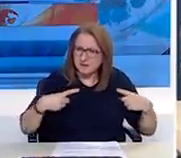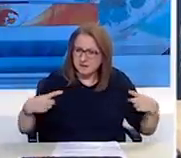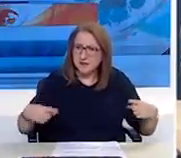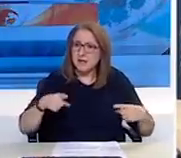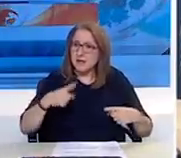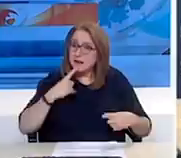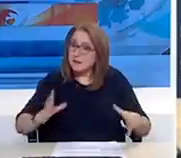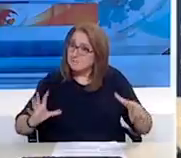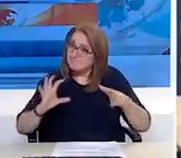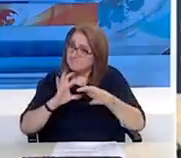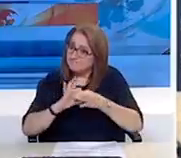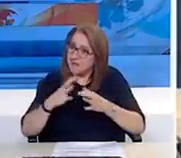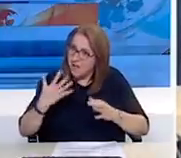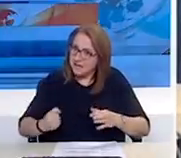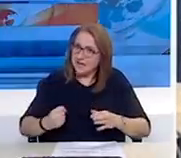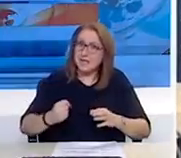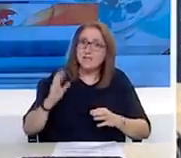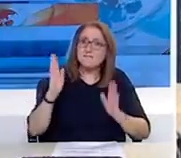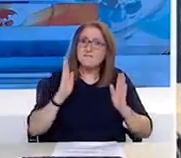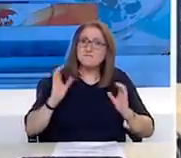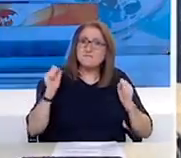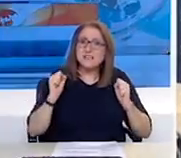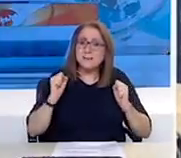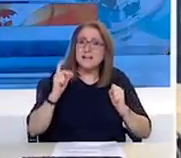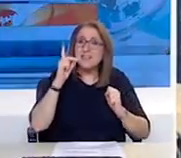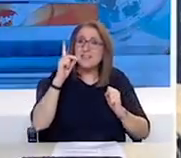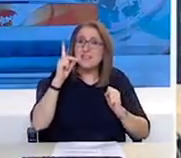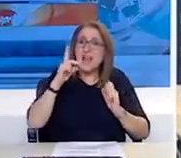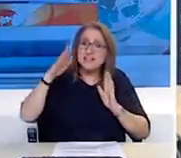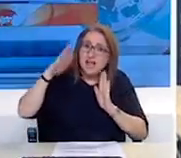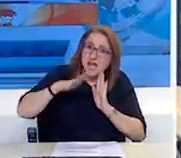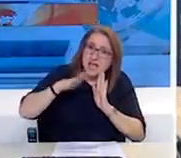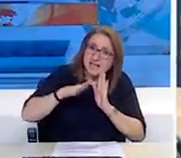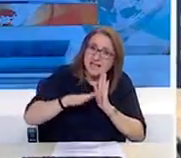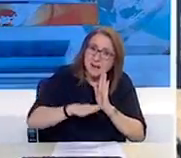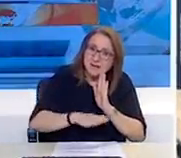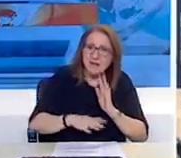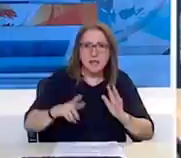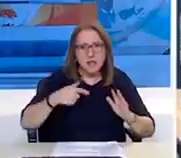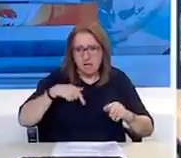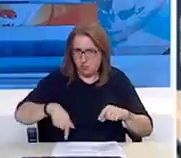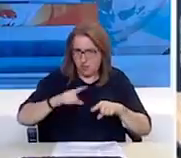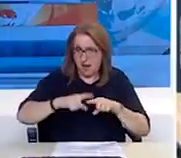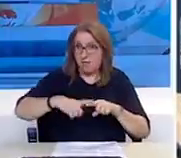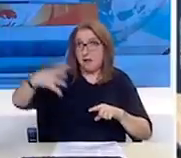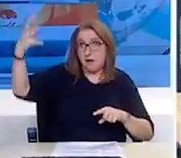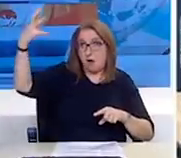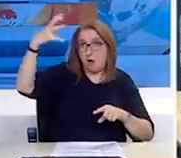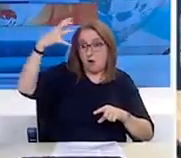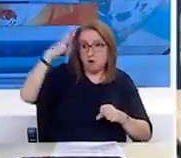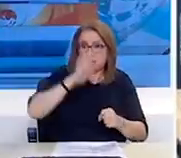επίπεδα βιταμίνης Δέλτα. Και ιδιαίτερα σε χώρες που έχουν χαμηλή ηλιοφάνεια. Εμείς δεν είμαστε από αυτές, αλλά παρόλα αυτά